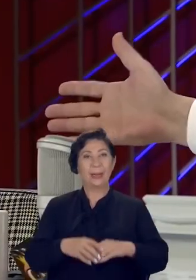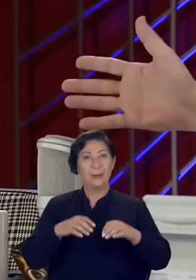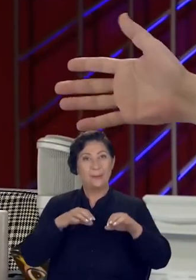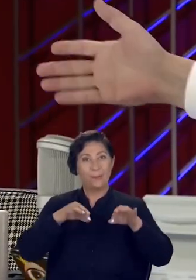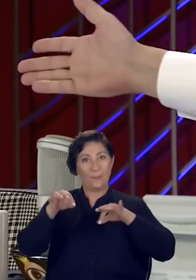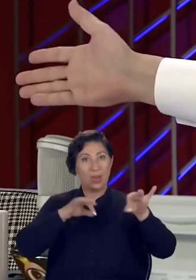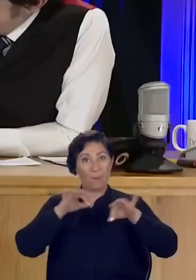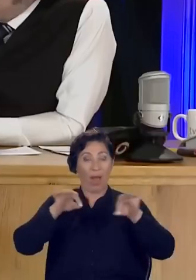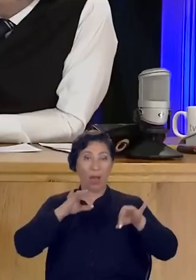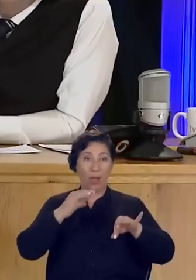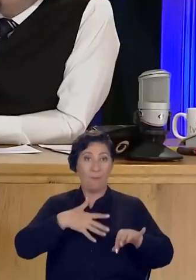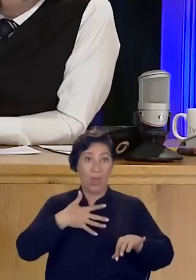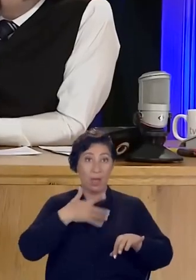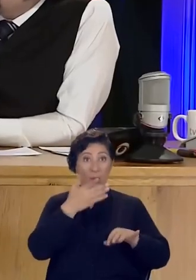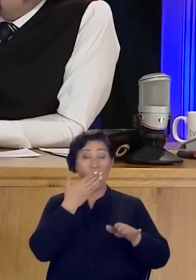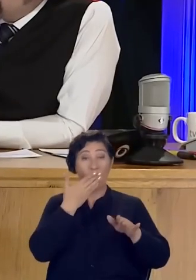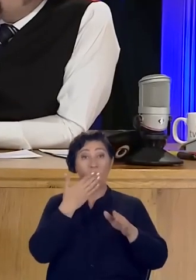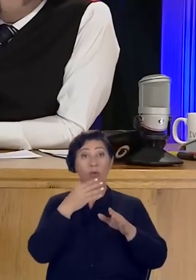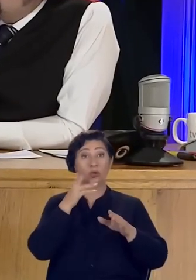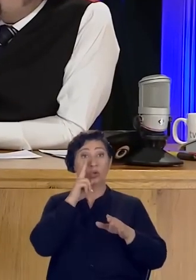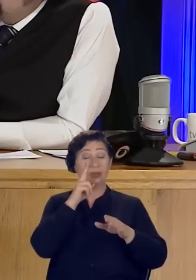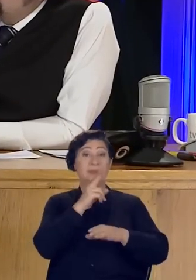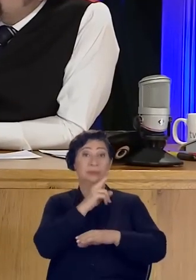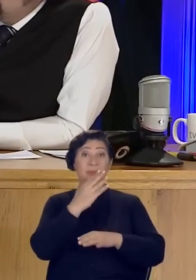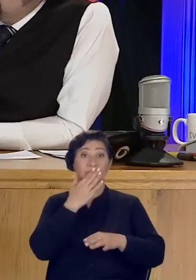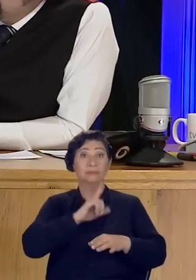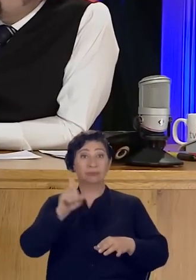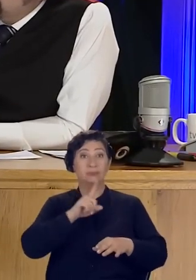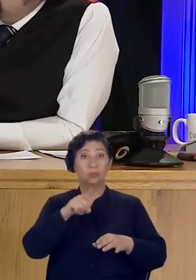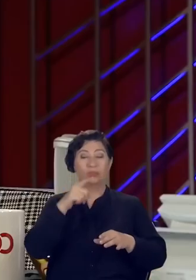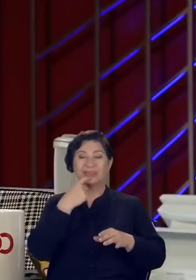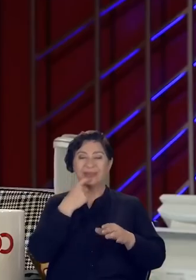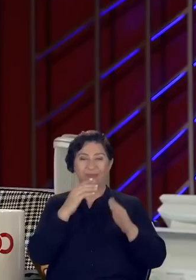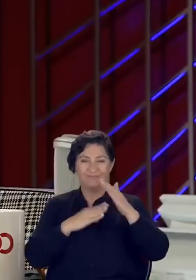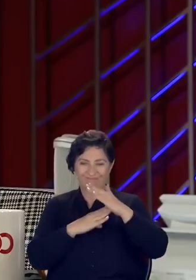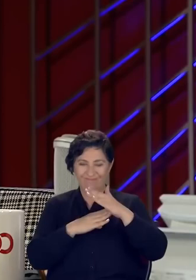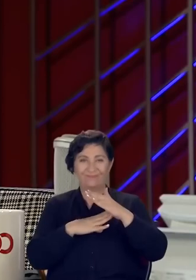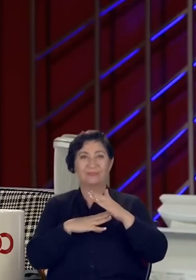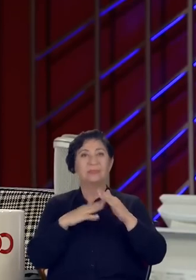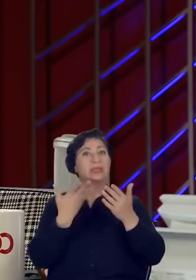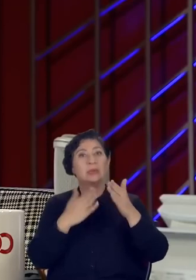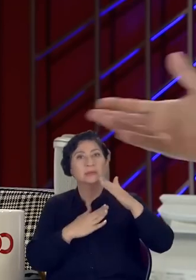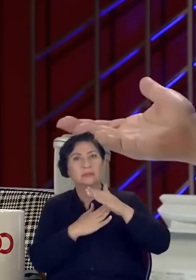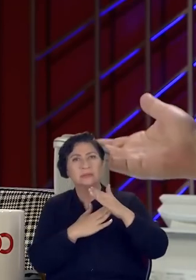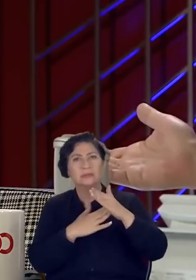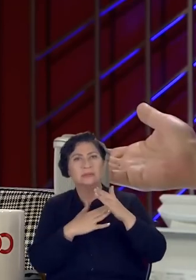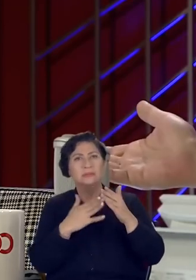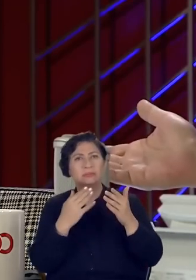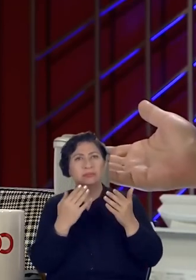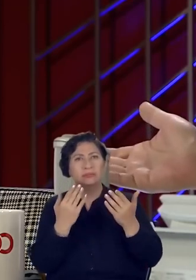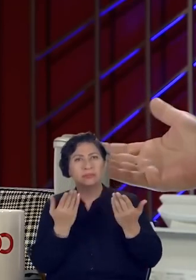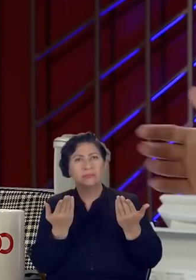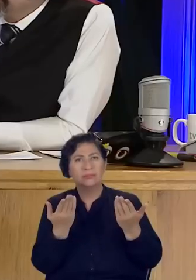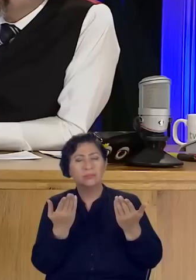Mimariye meraklısınız ve iç mimarlıkta son sınıftasınız. Son sınıftayım. Bu sene dondurdum. Niye dondurdunuz? Dondurulacak bir şey